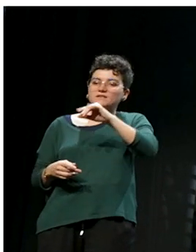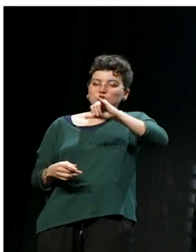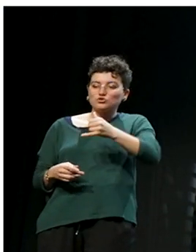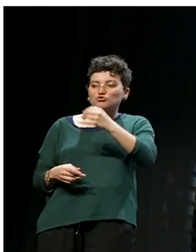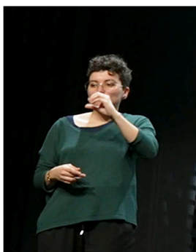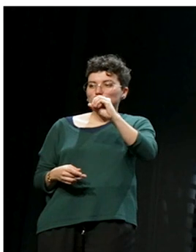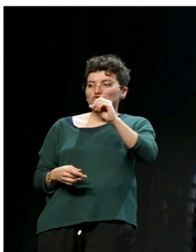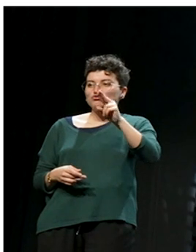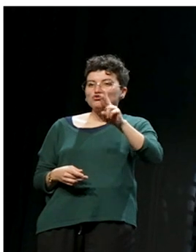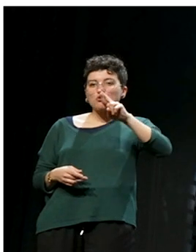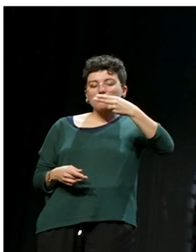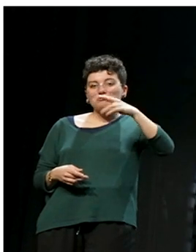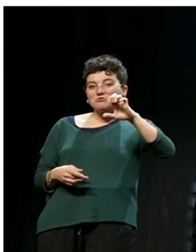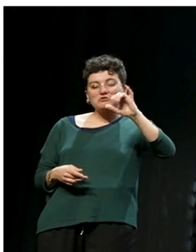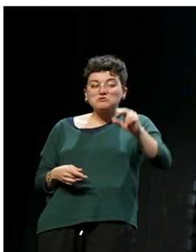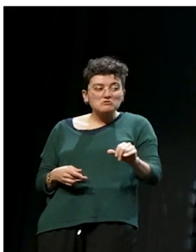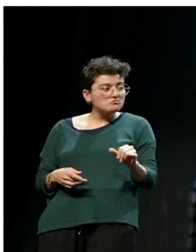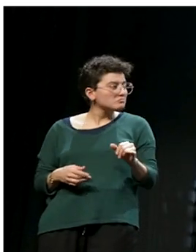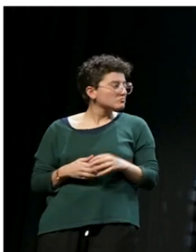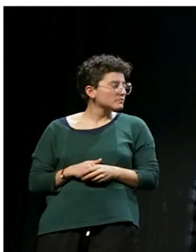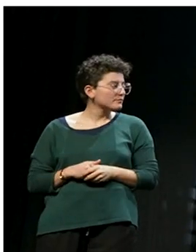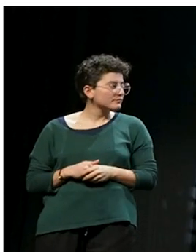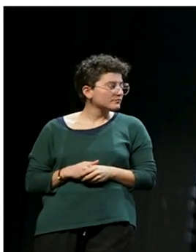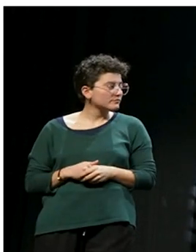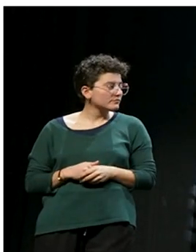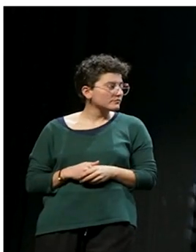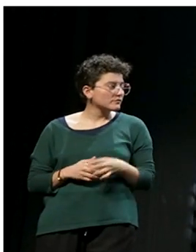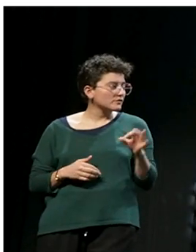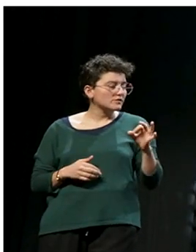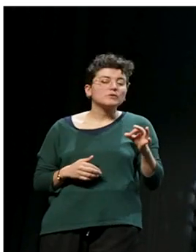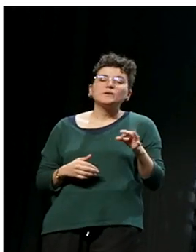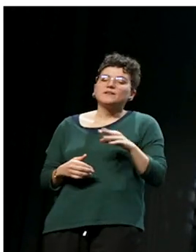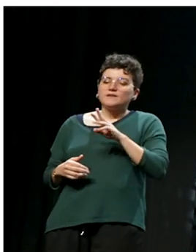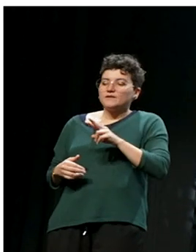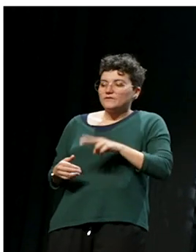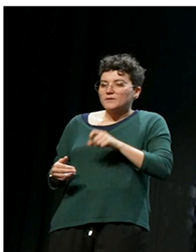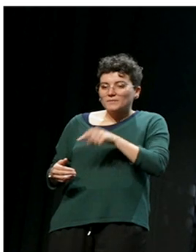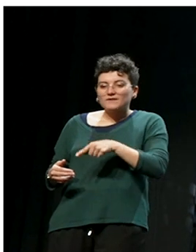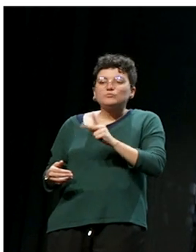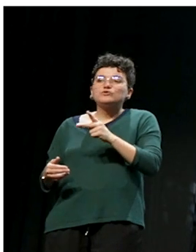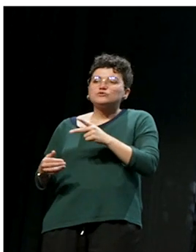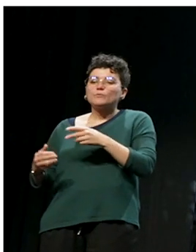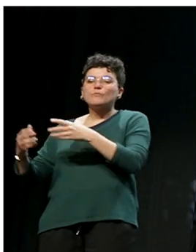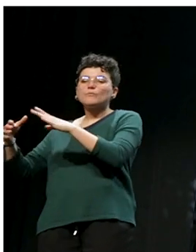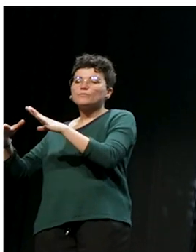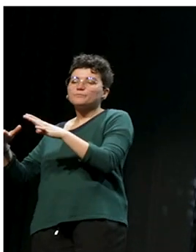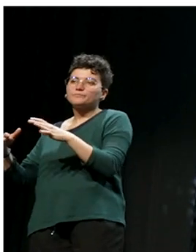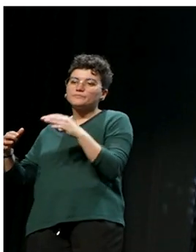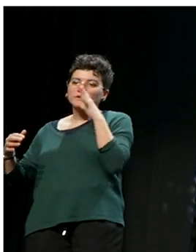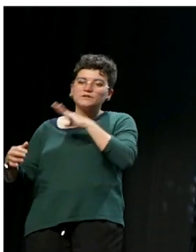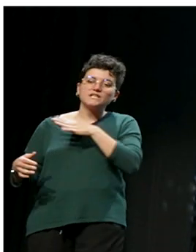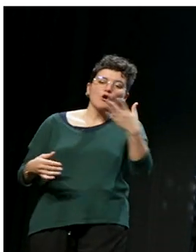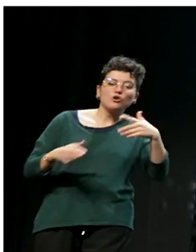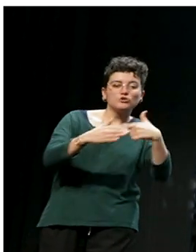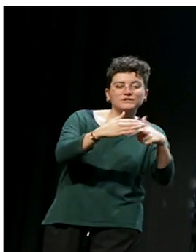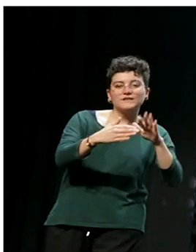j'avais cru comprendre que Stable Diffusion était plutôt spécialisé dans la reproduction de photos, enfin, dans la génération de photos, quand Midjourney est plutôt dans l'illustration pure,